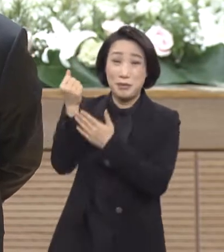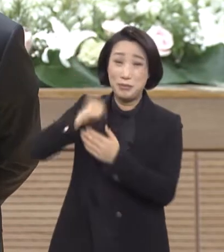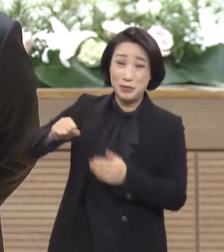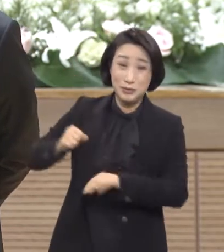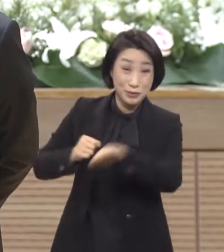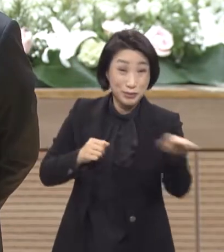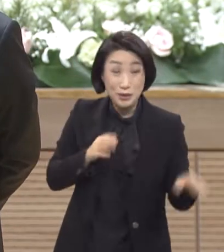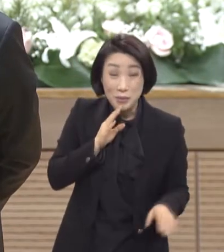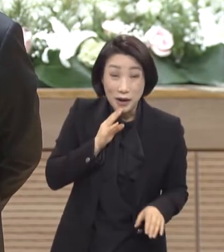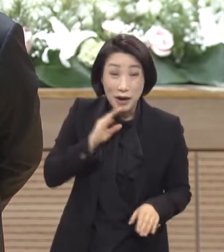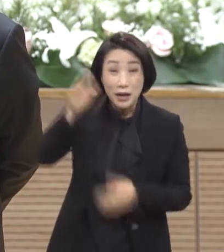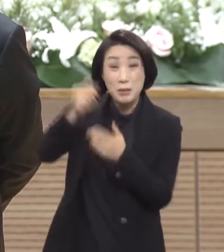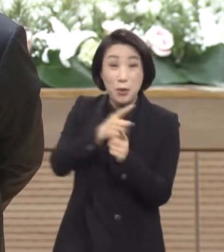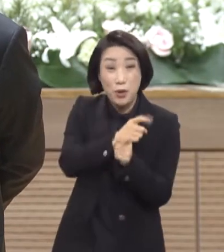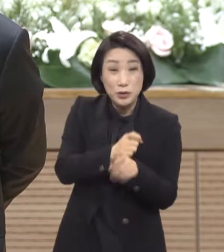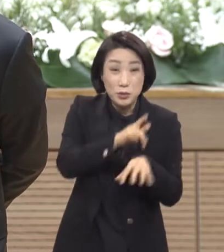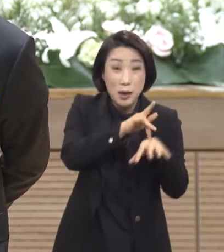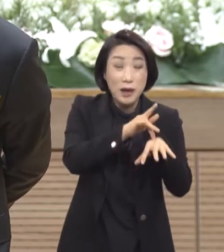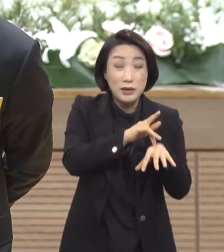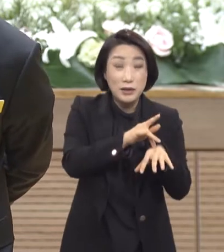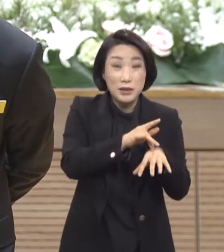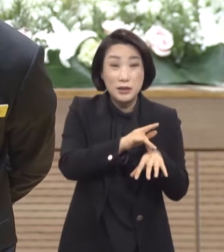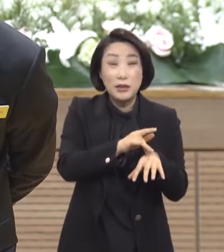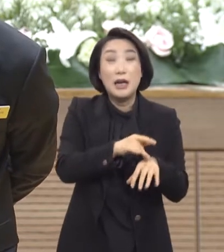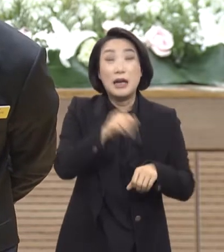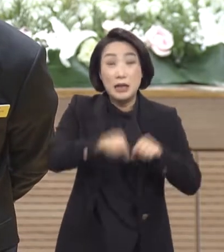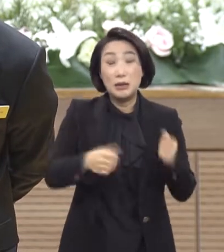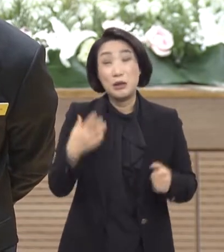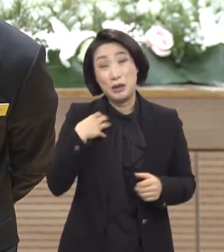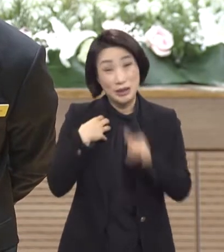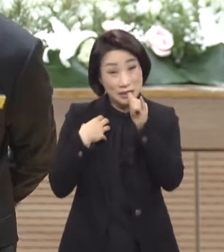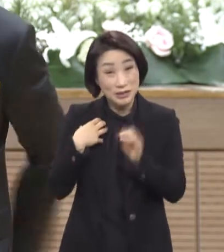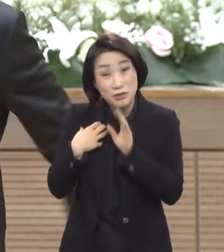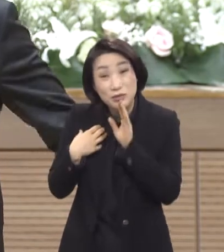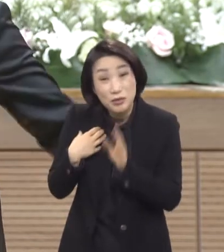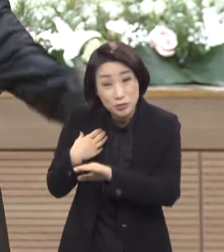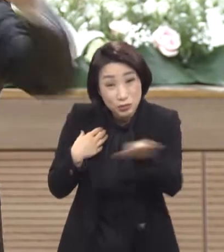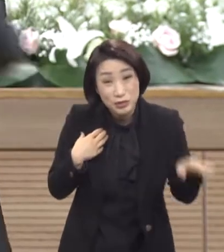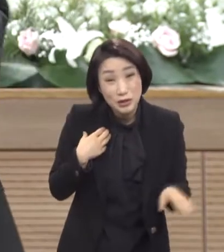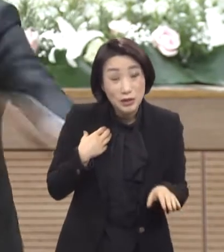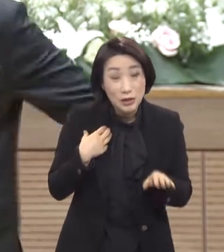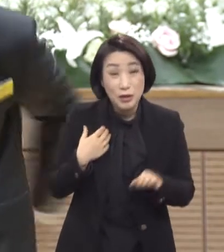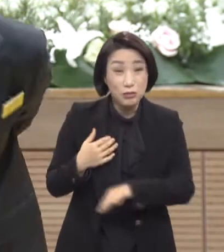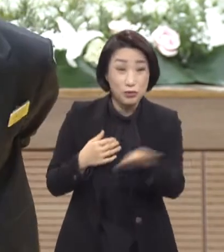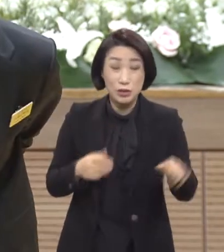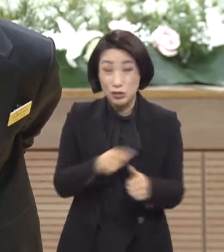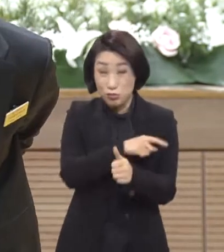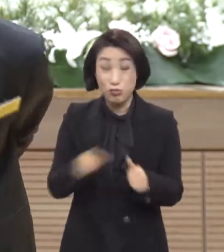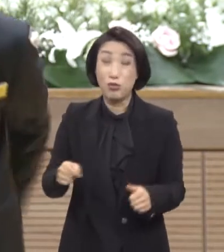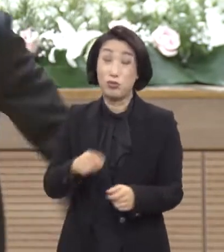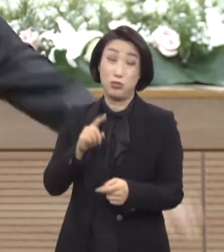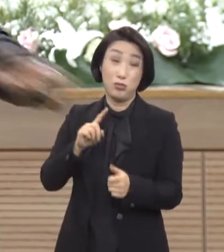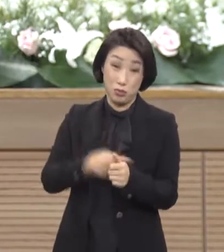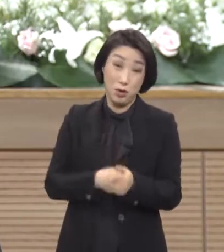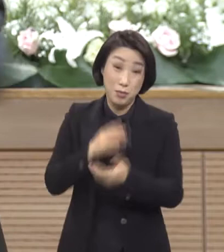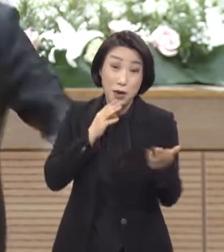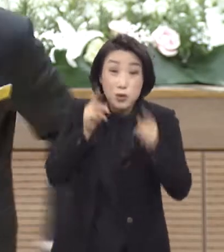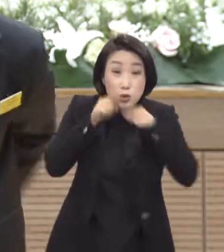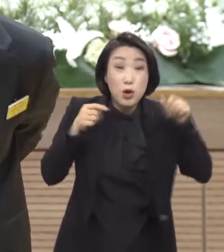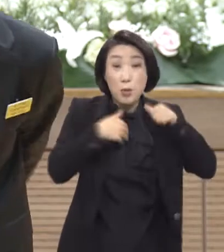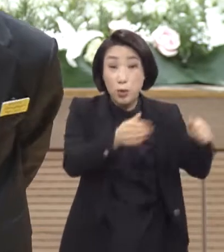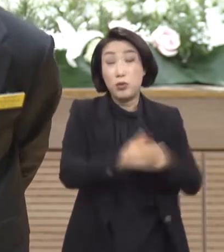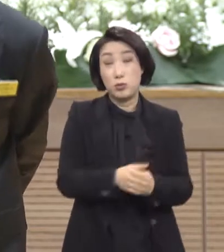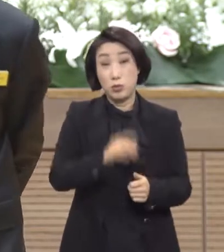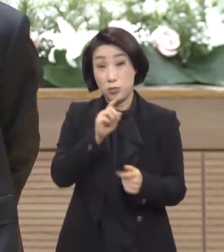도전하고 하나님의 원수인 사단짓 원래부터 한 거요. 원래부터 이건 죽여버려도 마땅한 거요. 지옥 보내야